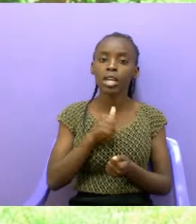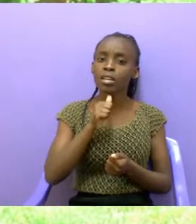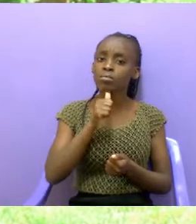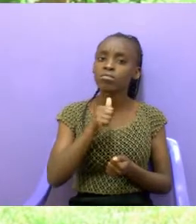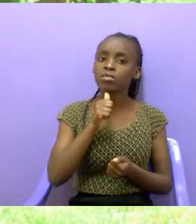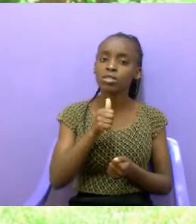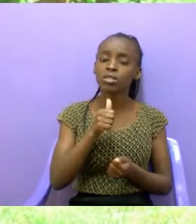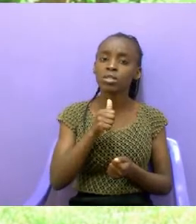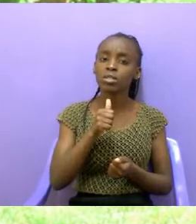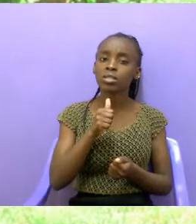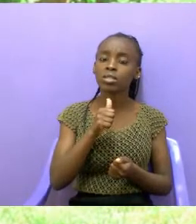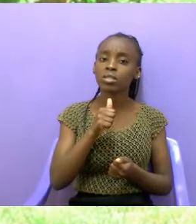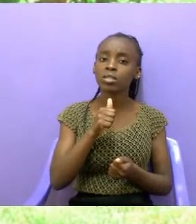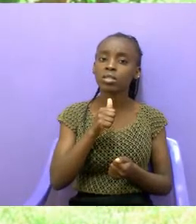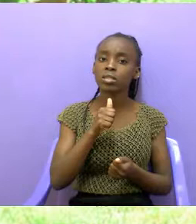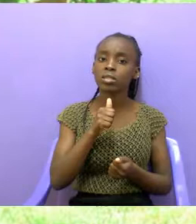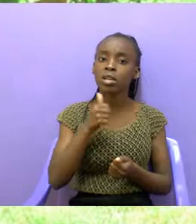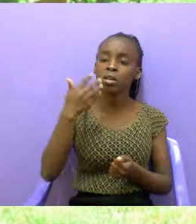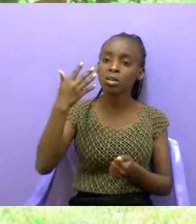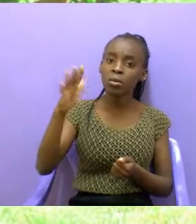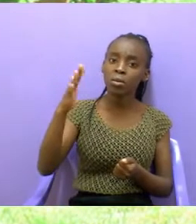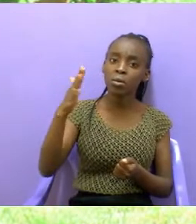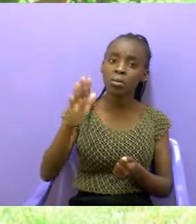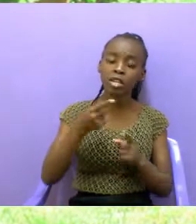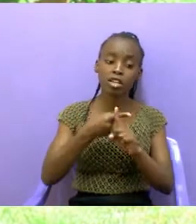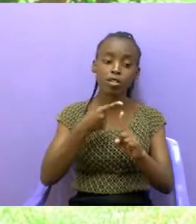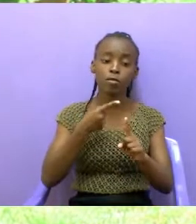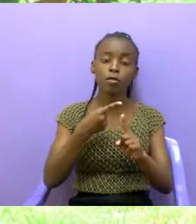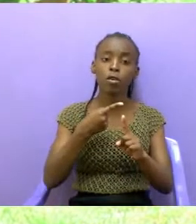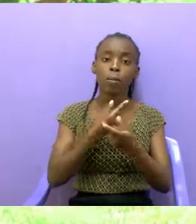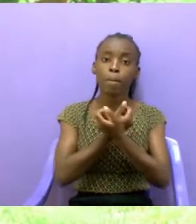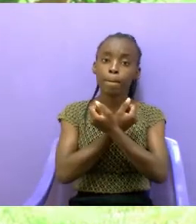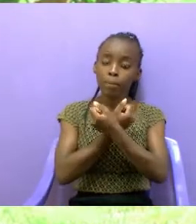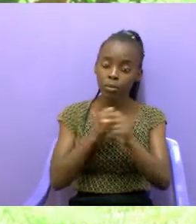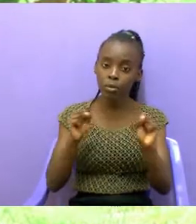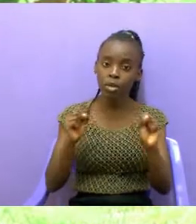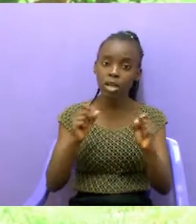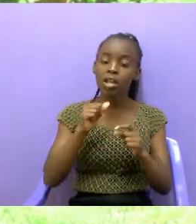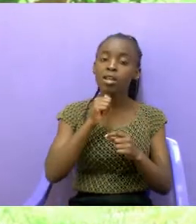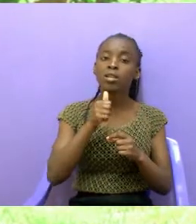Usiachane. Usiache wokovu. Usione kama ni kitu inakuzuia.